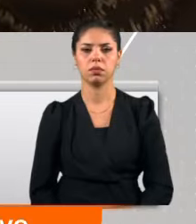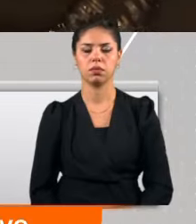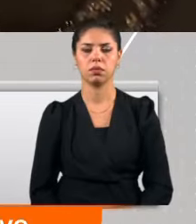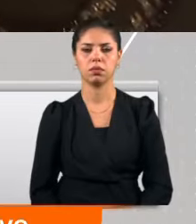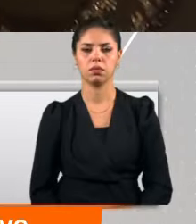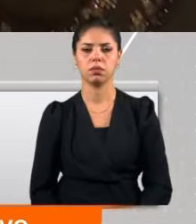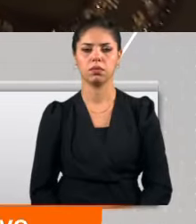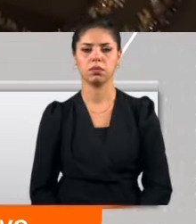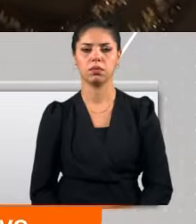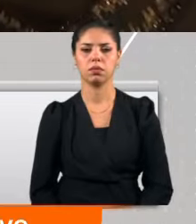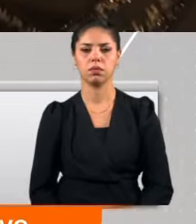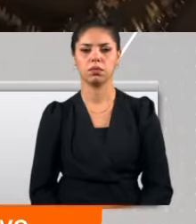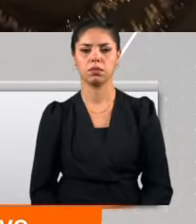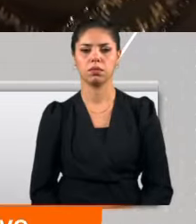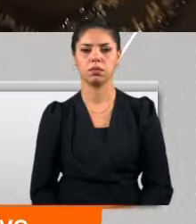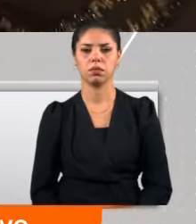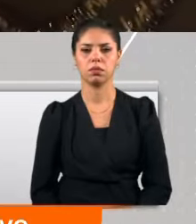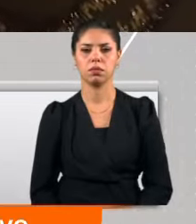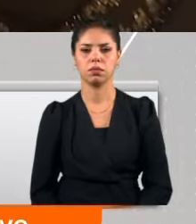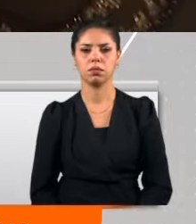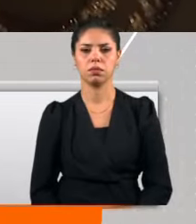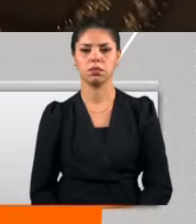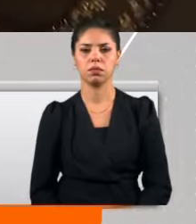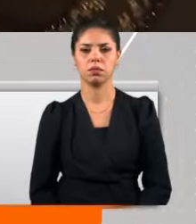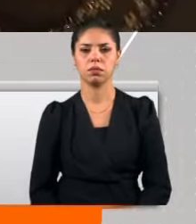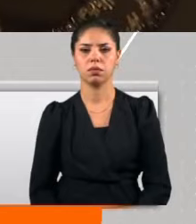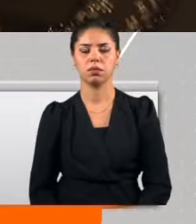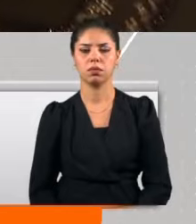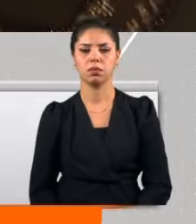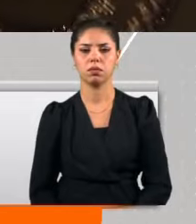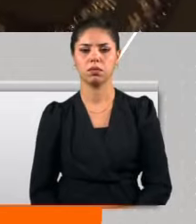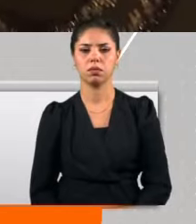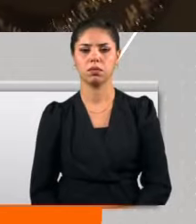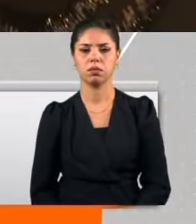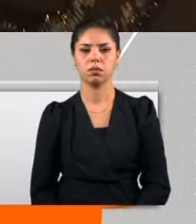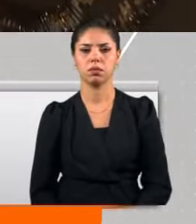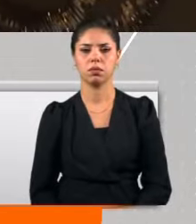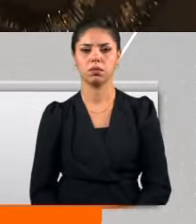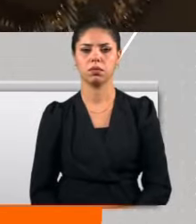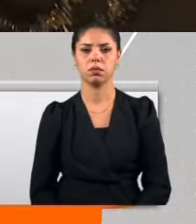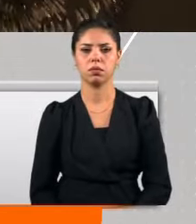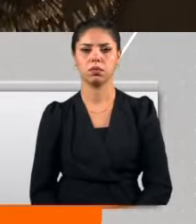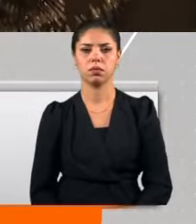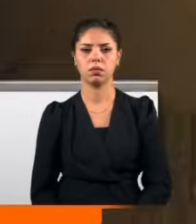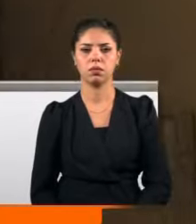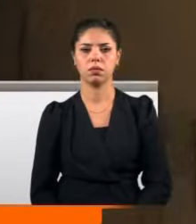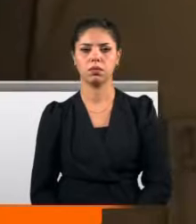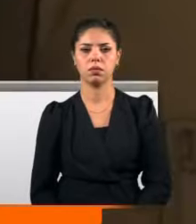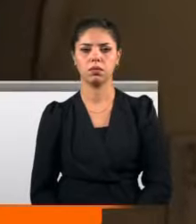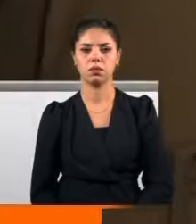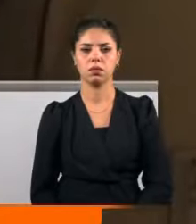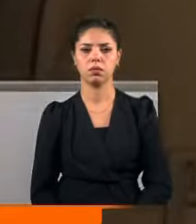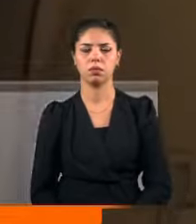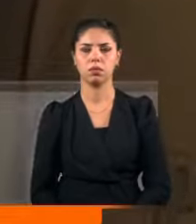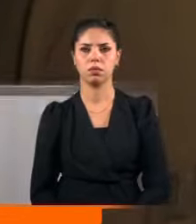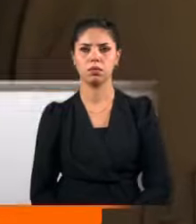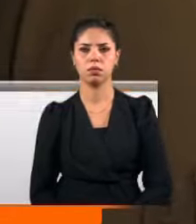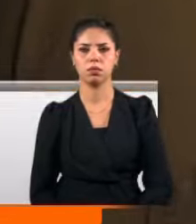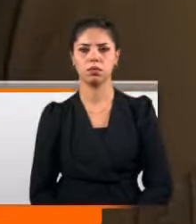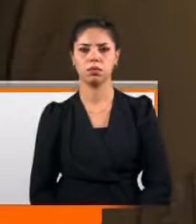ediyordur. Aileleri parçalamak, çocukları, gençliğimizi yok etmek, tahrip etmek. Amaç bu zaten. Bundan bizim